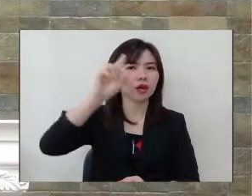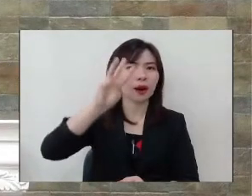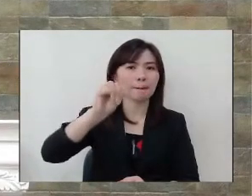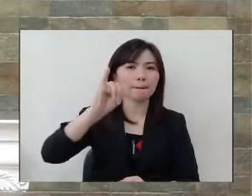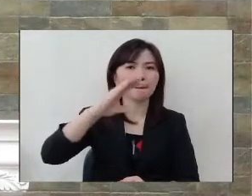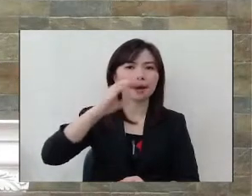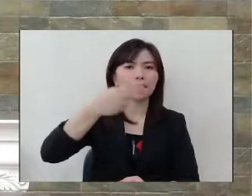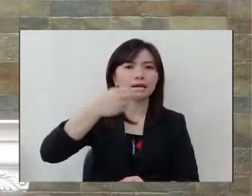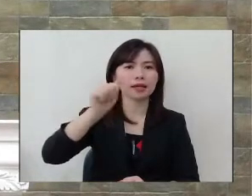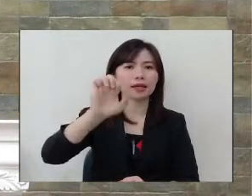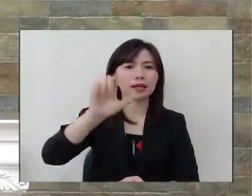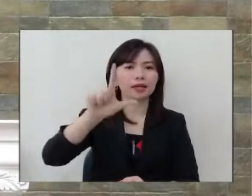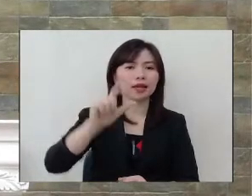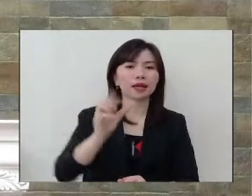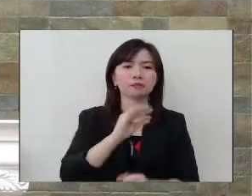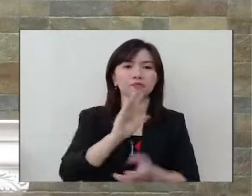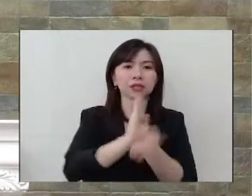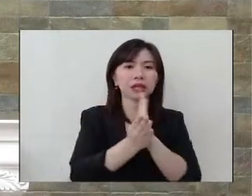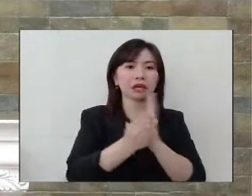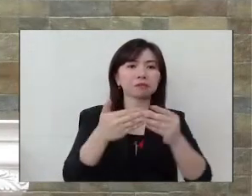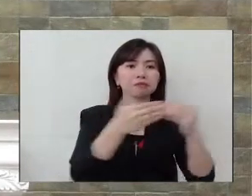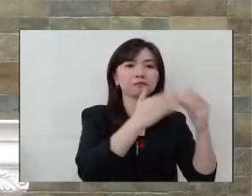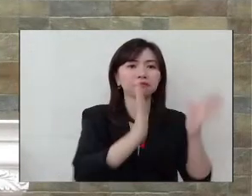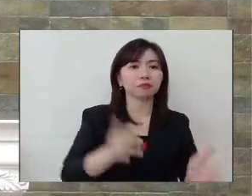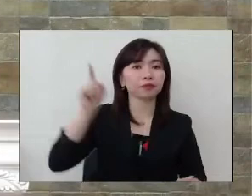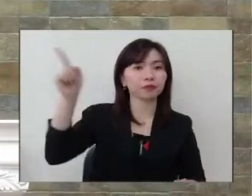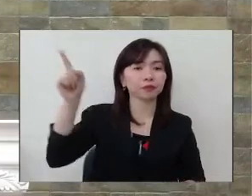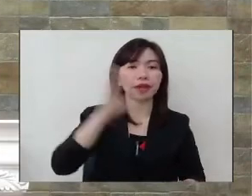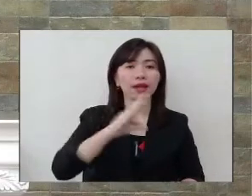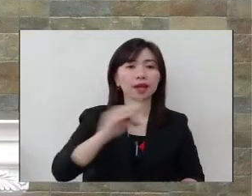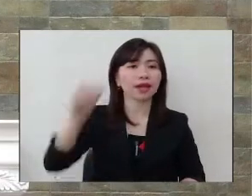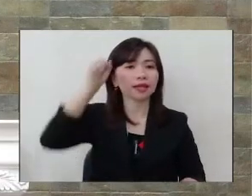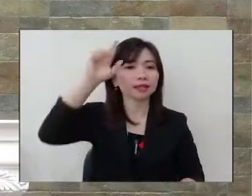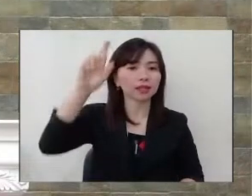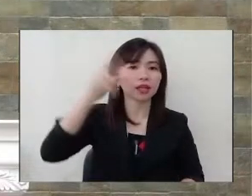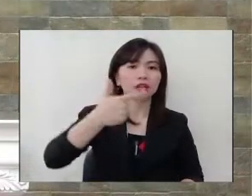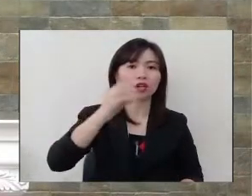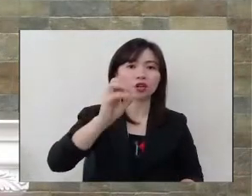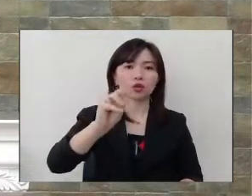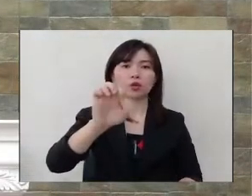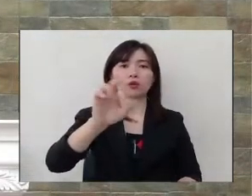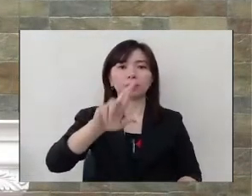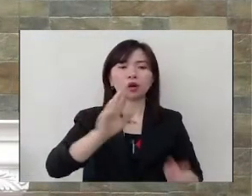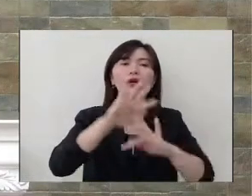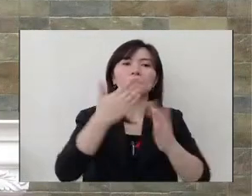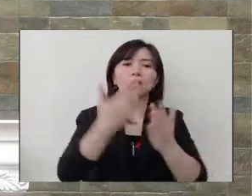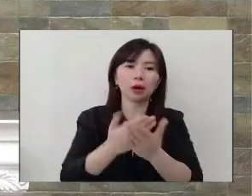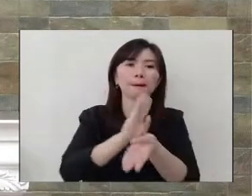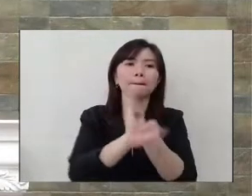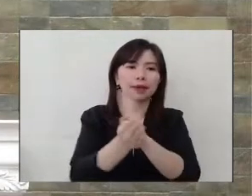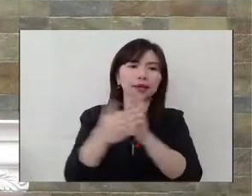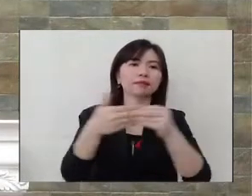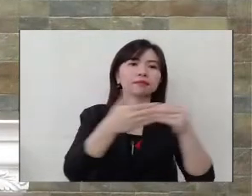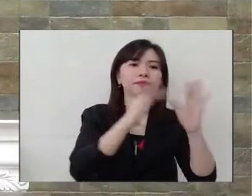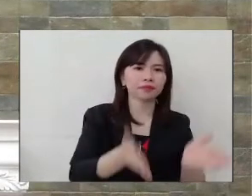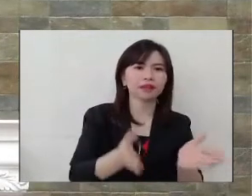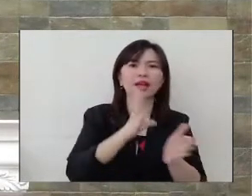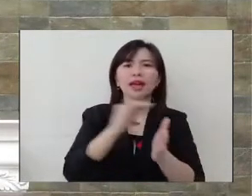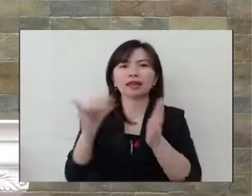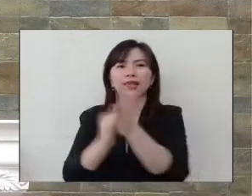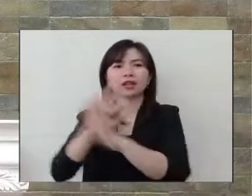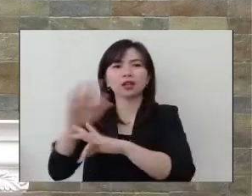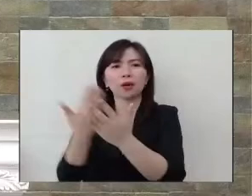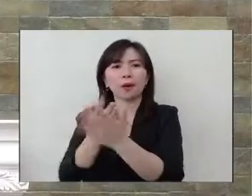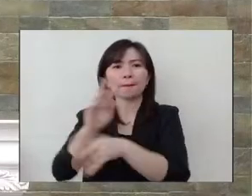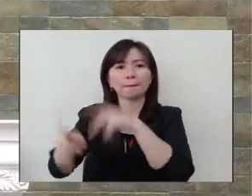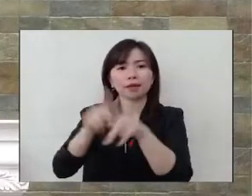po yan dito sa young people. Si Sir Gomer ay naging leader ko po sa Balikatan. So lahat po ito po, mga tao po na ito na nakikita nyo